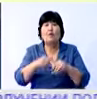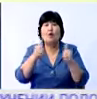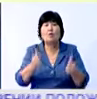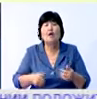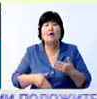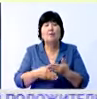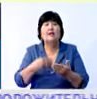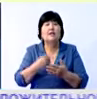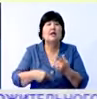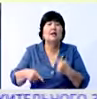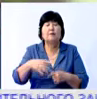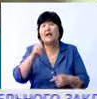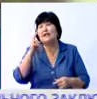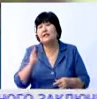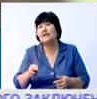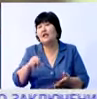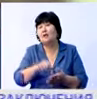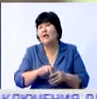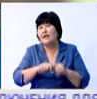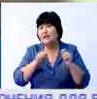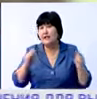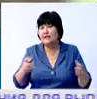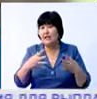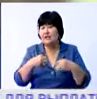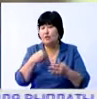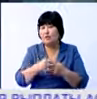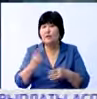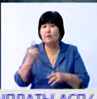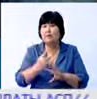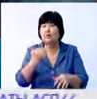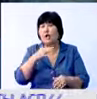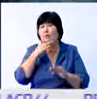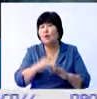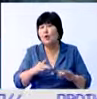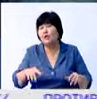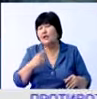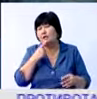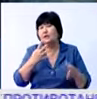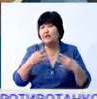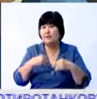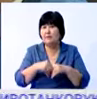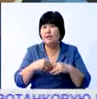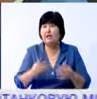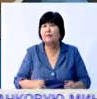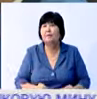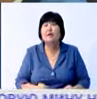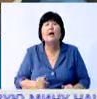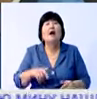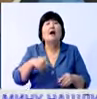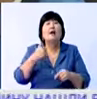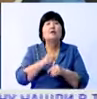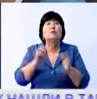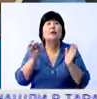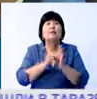бизнеса с упором на социальные аспекты создания семейных бизнесов в первую очередь для многодетных и малообеспеченных семей особо акцент в